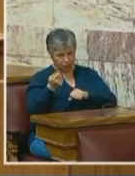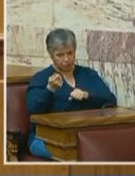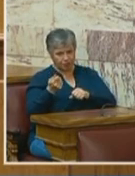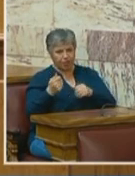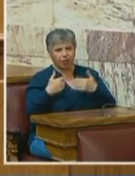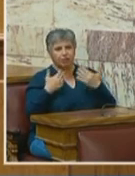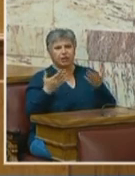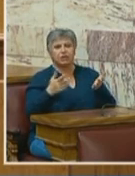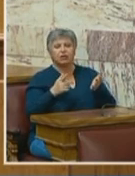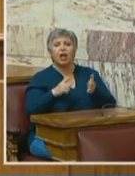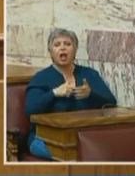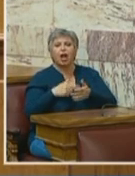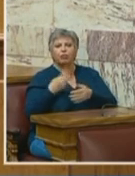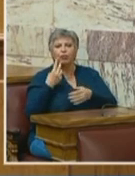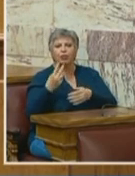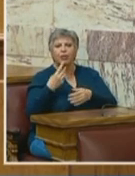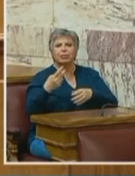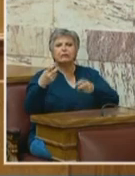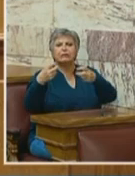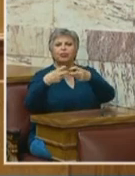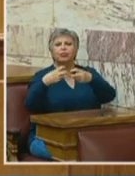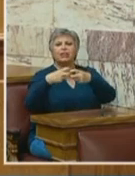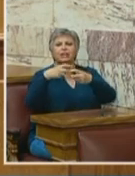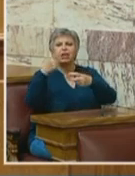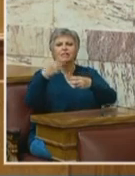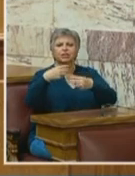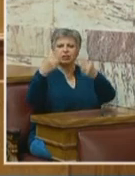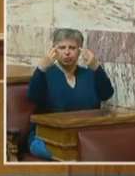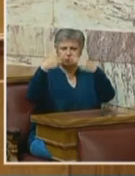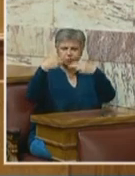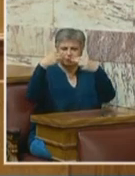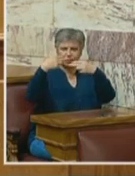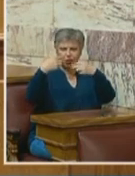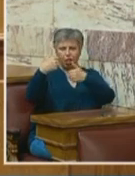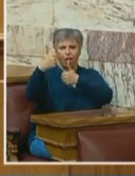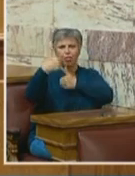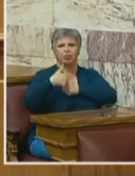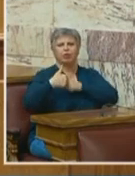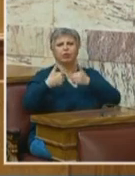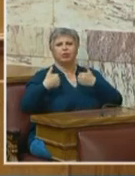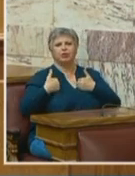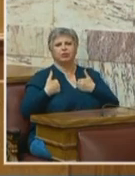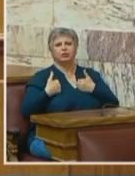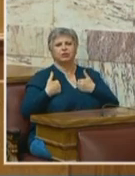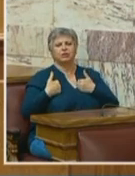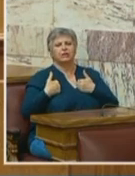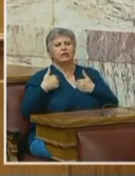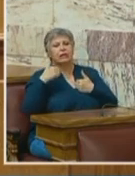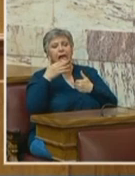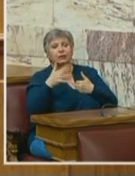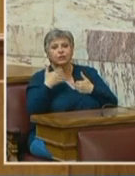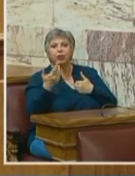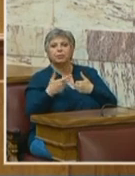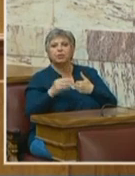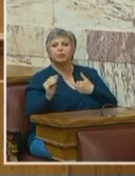των Βρυξελών. Πότε βαφτίζεται, είστε πολύ ευρηματικοί πάντως με τις λέξεις, αυτό πρέπει να σας το αναγνωρίσω,